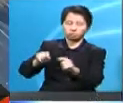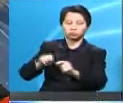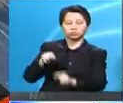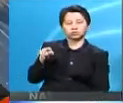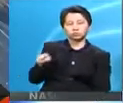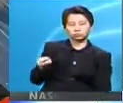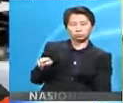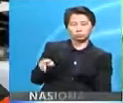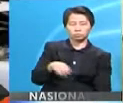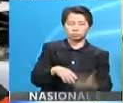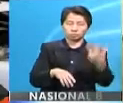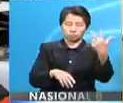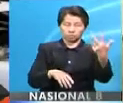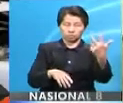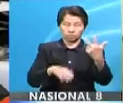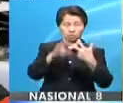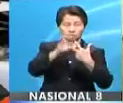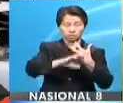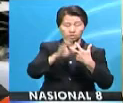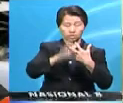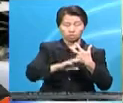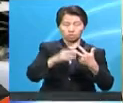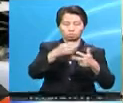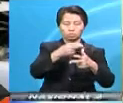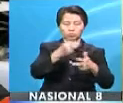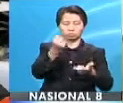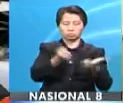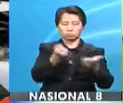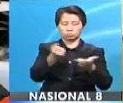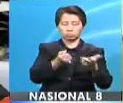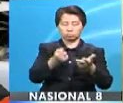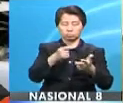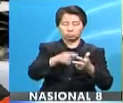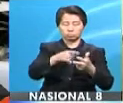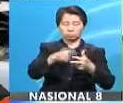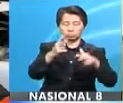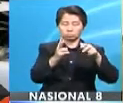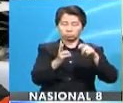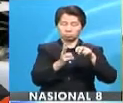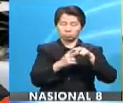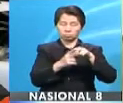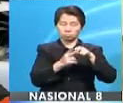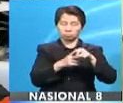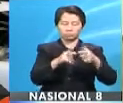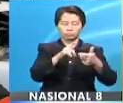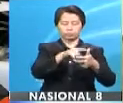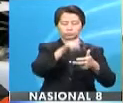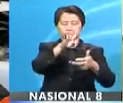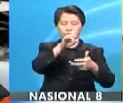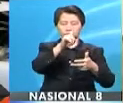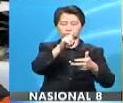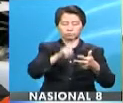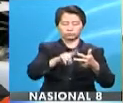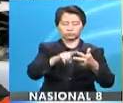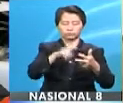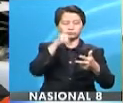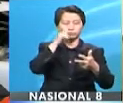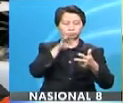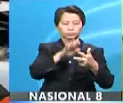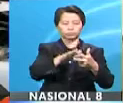kejadian tiga sekeluarga yang cedera parah pula ialah pemandu dan penumpang Proton Wira Kamis Simin 41 tahun